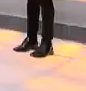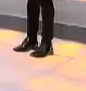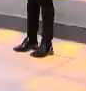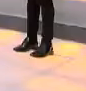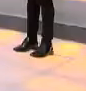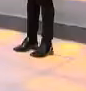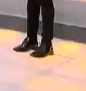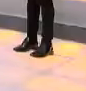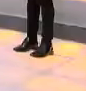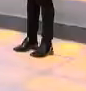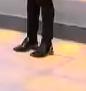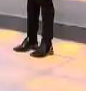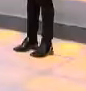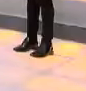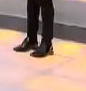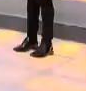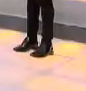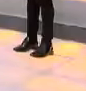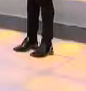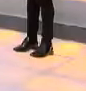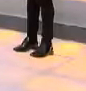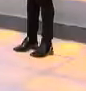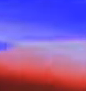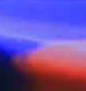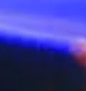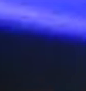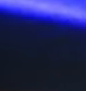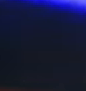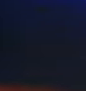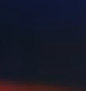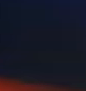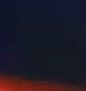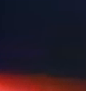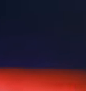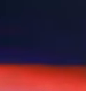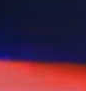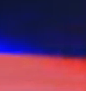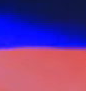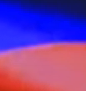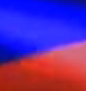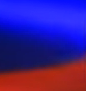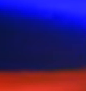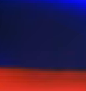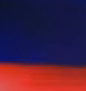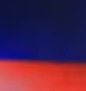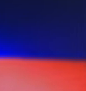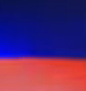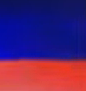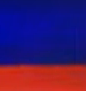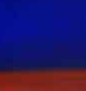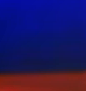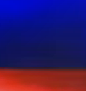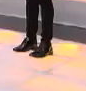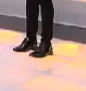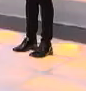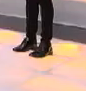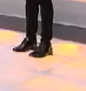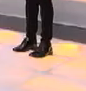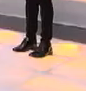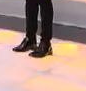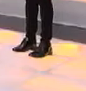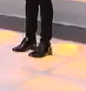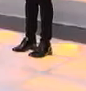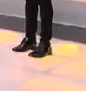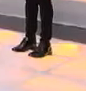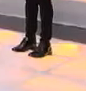Wani. Lagunya Standing in the Eyes of the World. Ini sesuai dengan Olimpik Tokyo juga. Sama-sama memberikan sokongan untuk kontinjen negara kita